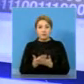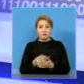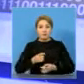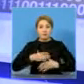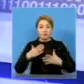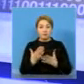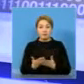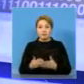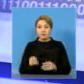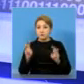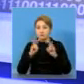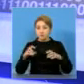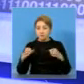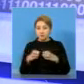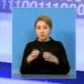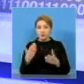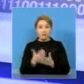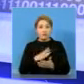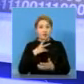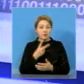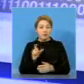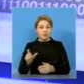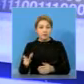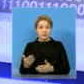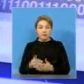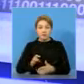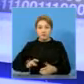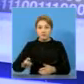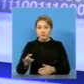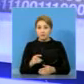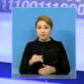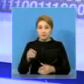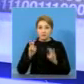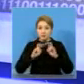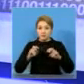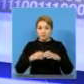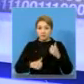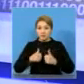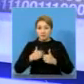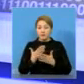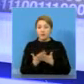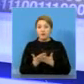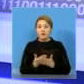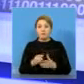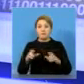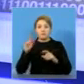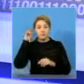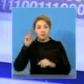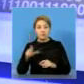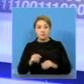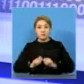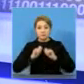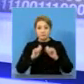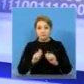жиында сондай-ақ іздестіру жұмыстарына қолдау көрсеткен азаматтар мен республикалық ғылыми зерттеу байқауында топ жарған мектеп оқушысы